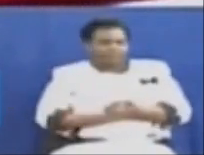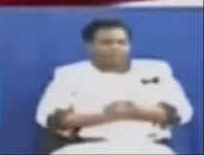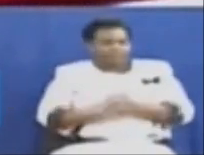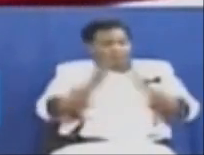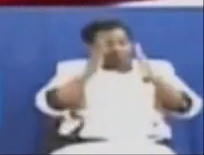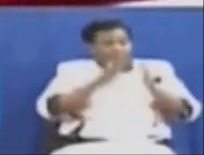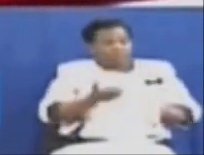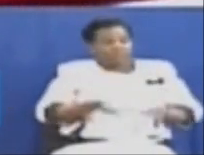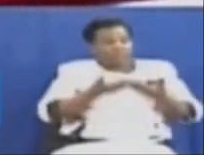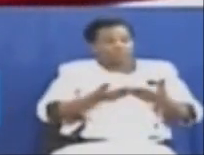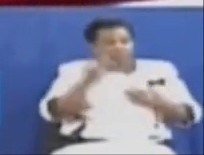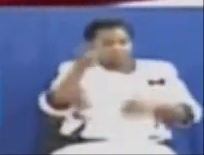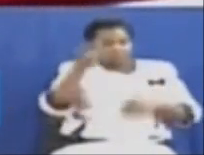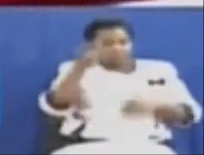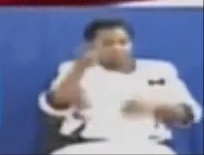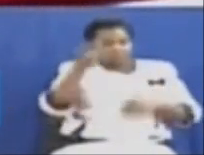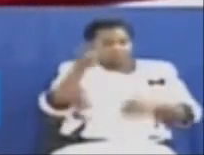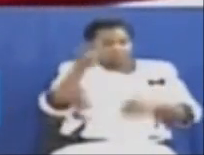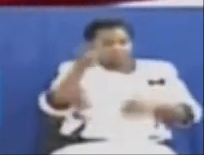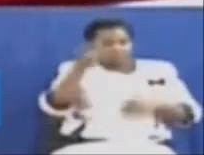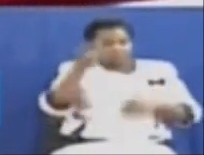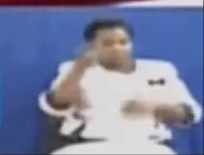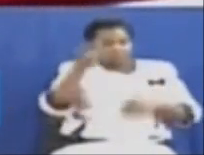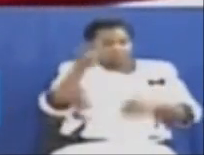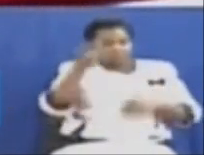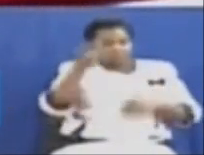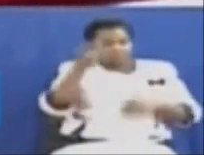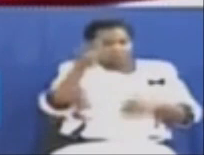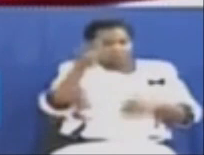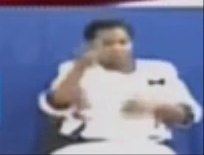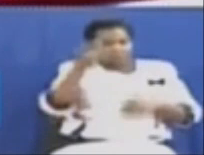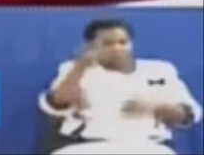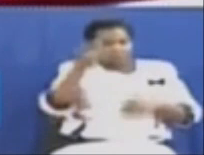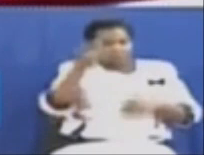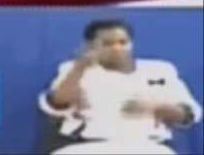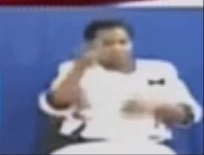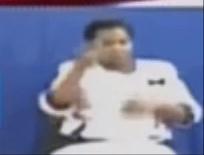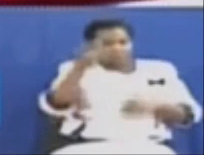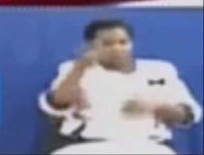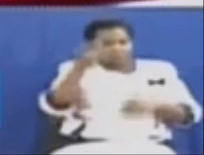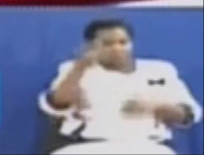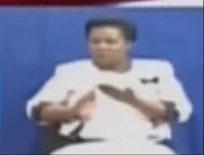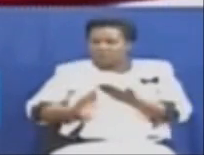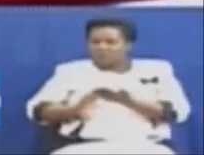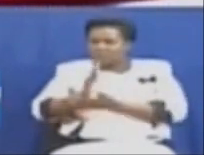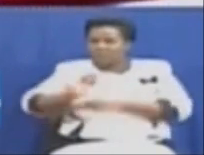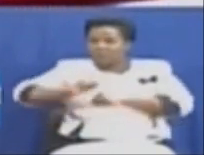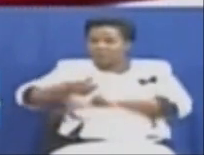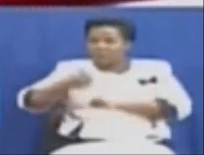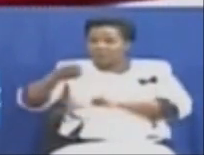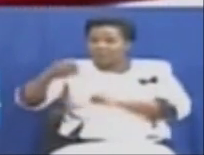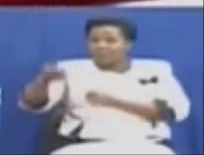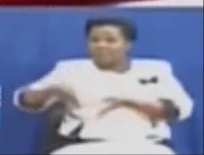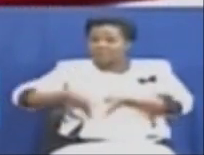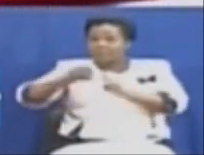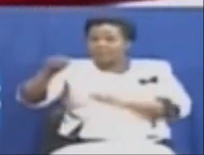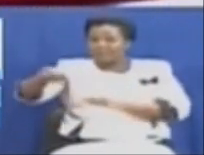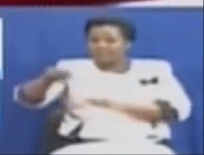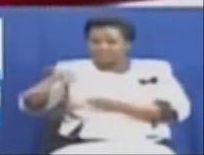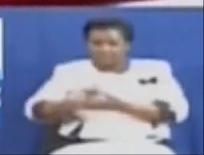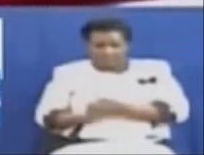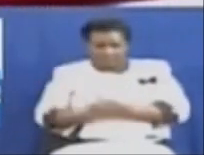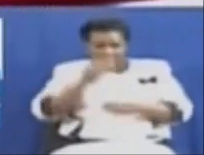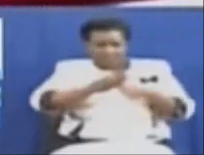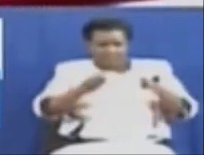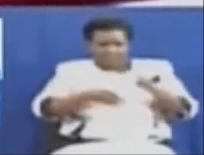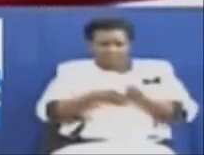kitalii. Je, ni nini mkakati wa serikali kupatia mji wa Mto wa Mbu angalau kilomita 5 za lami? Na je, serikali ina mpango gani ya